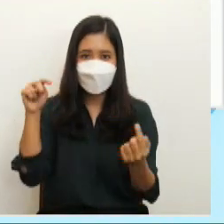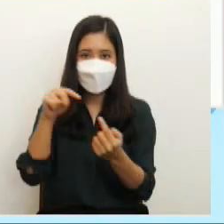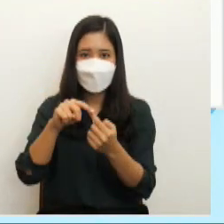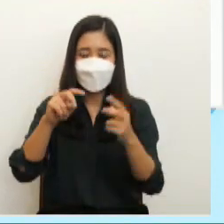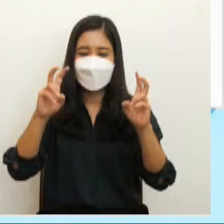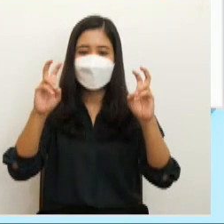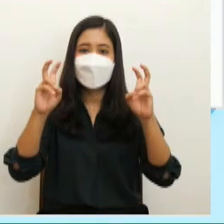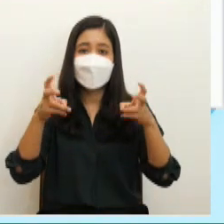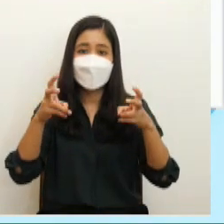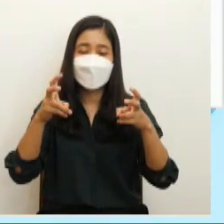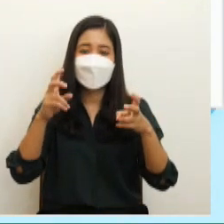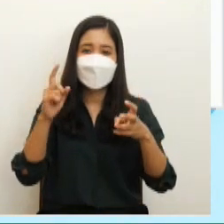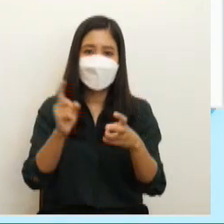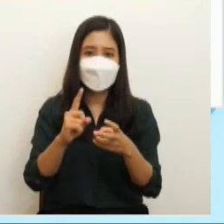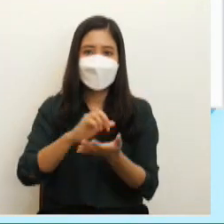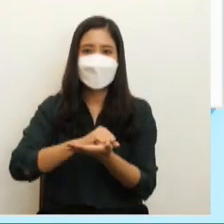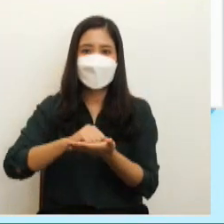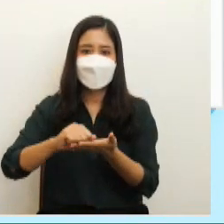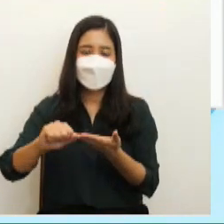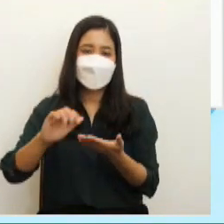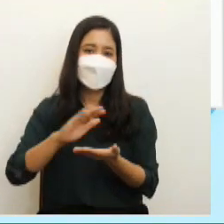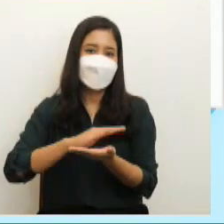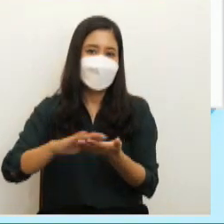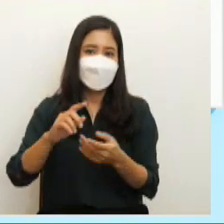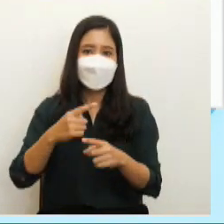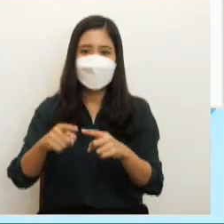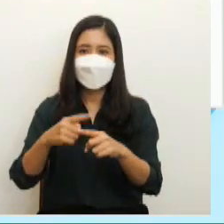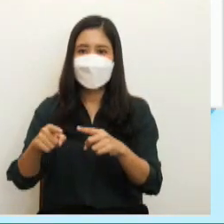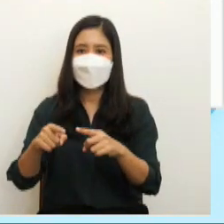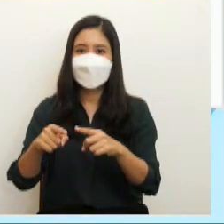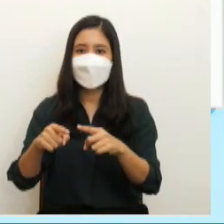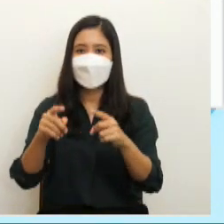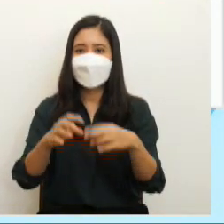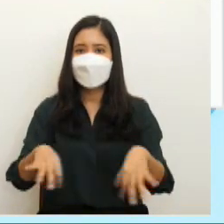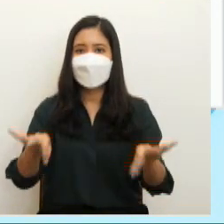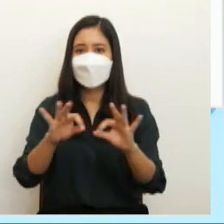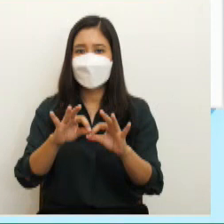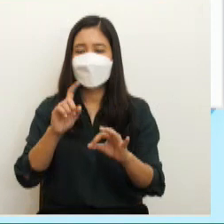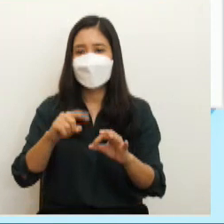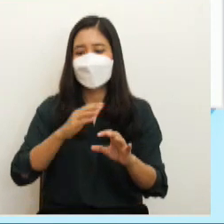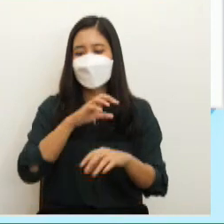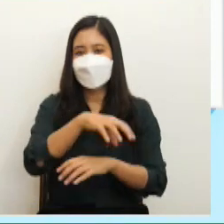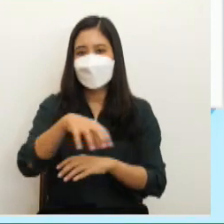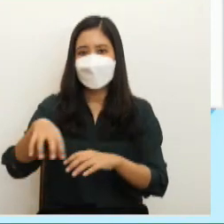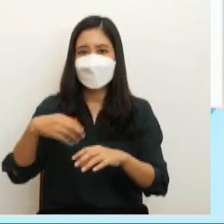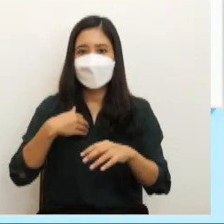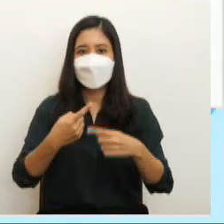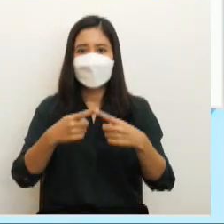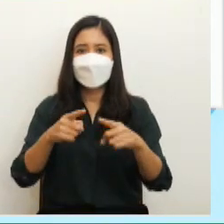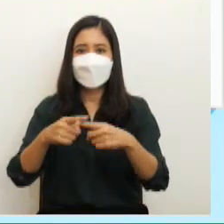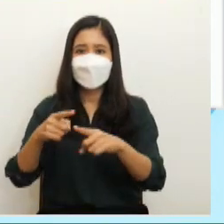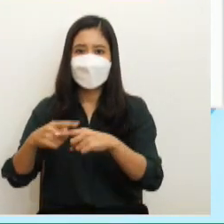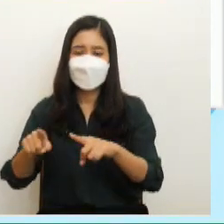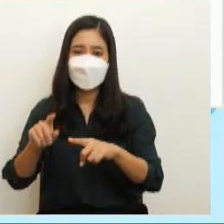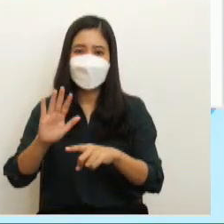าsocial distance เนี่ยนะครับเป็นความจำเป็นครับสิ่งสำคัญที่ขณะนี้มีความแตกต่างของสถานศึกษาคือว่าหลายสถานศึกษ